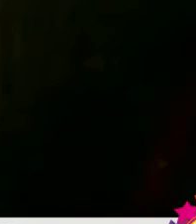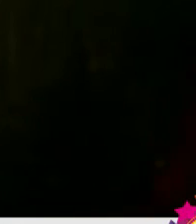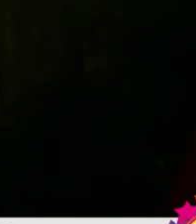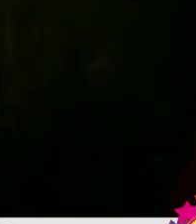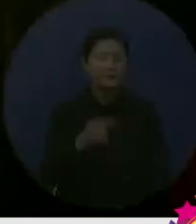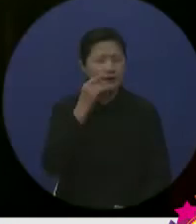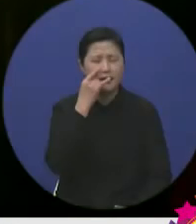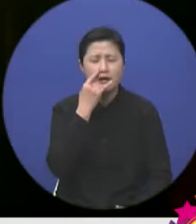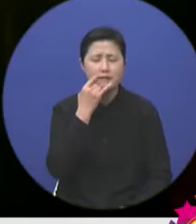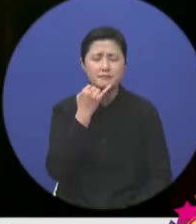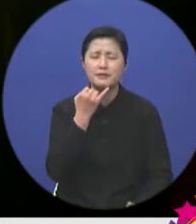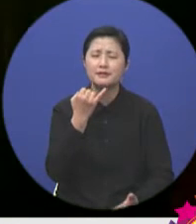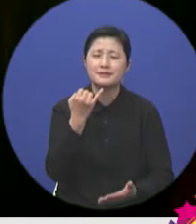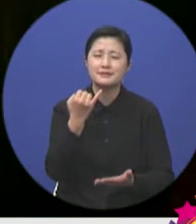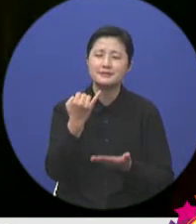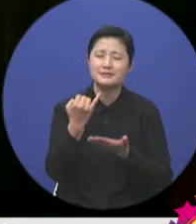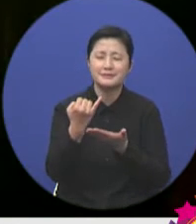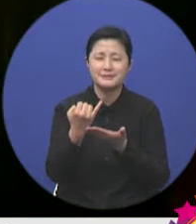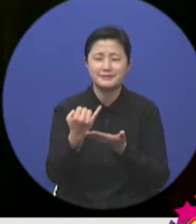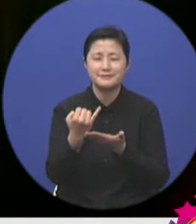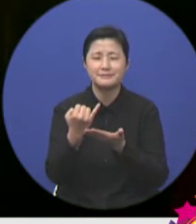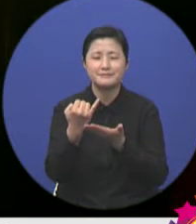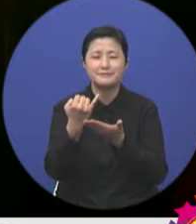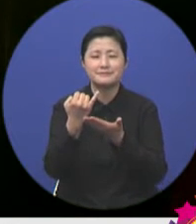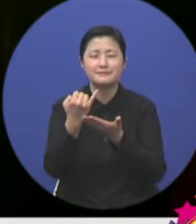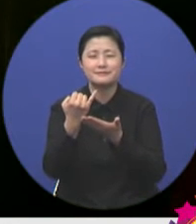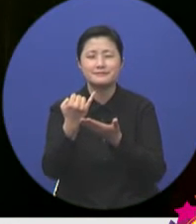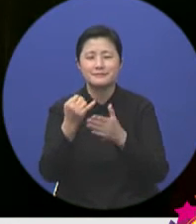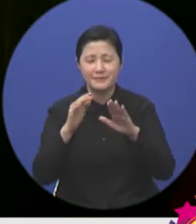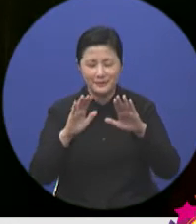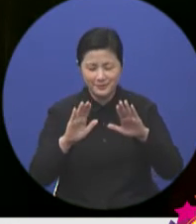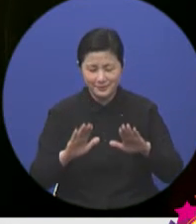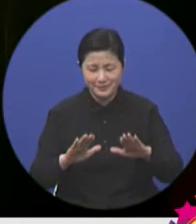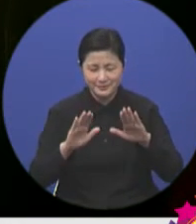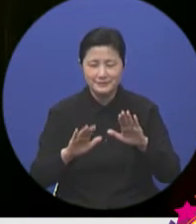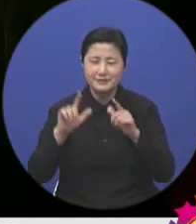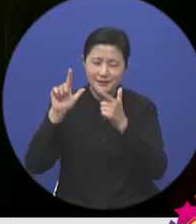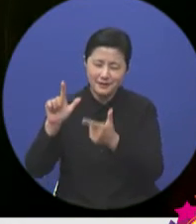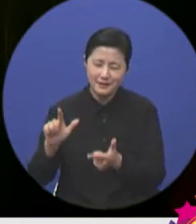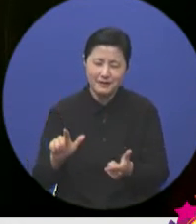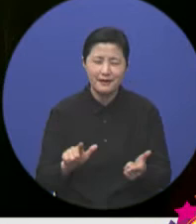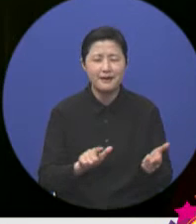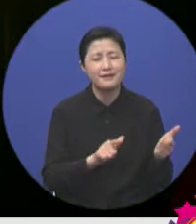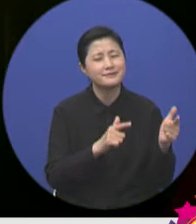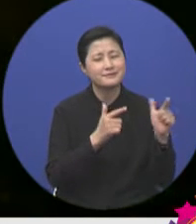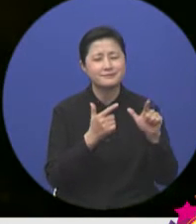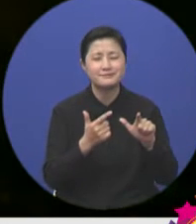어머님, 오늘 하루